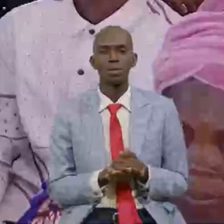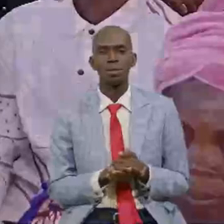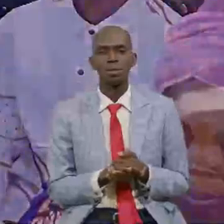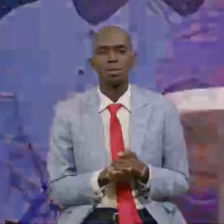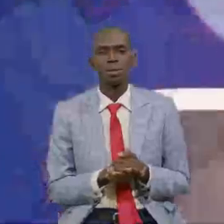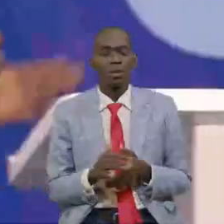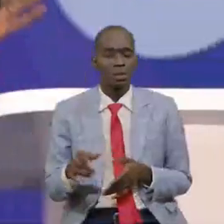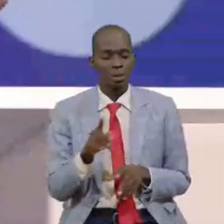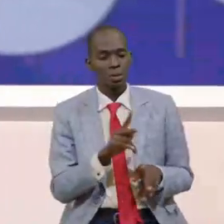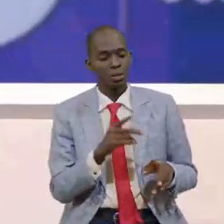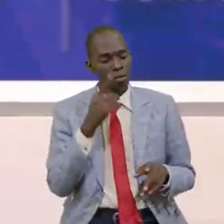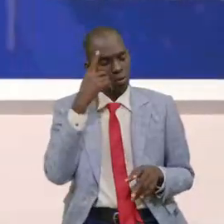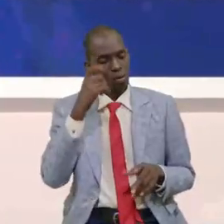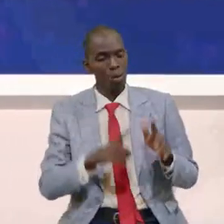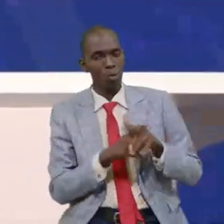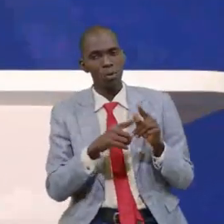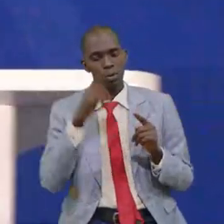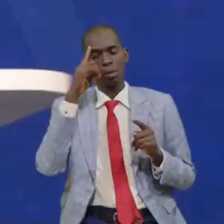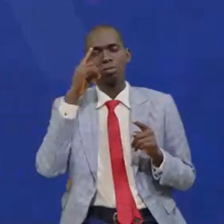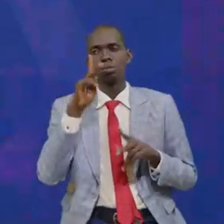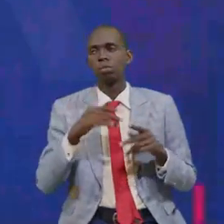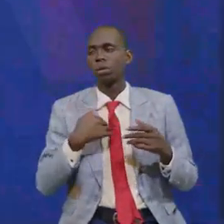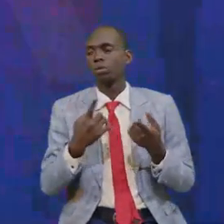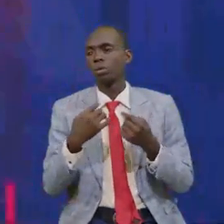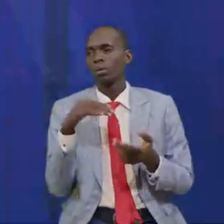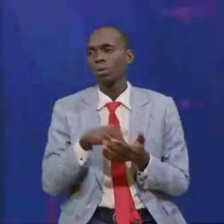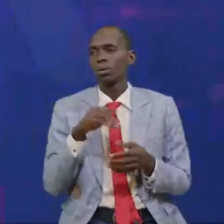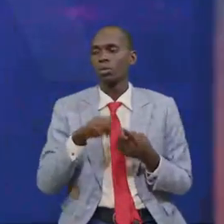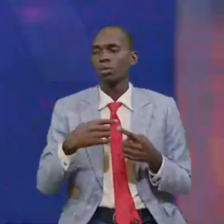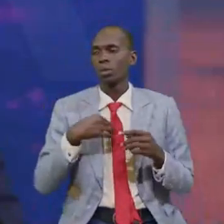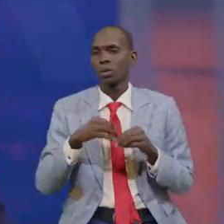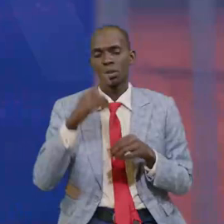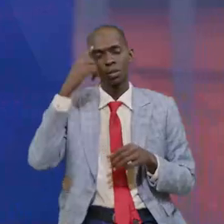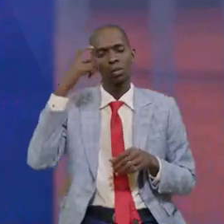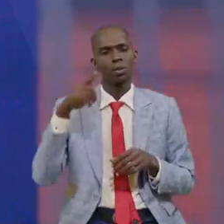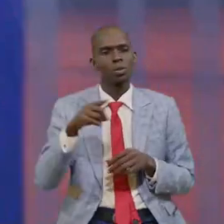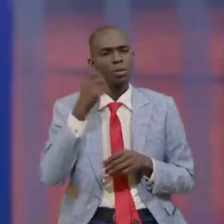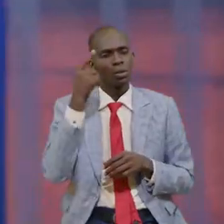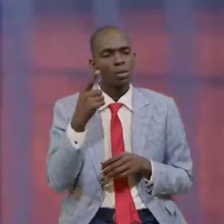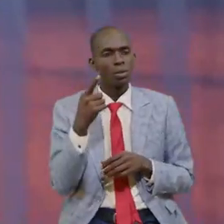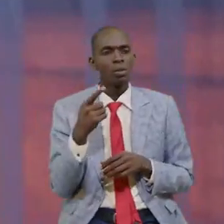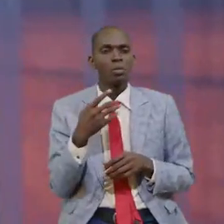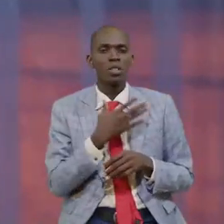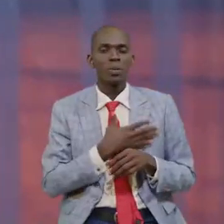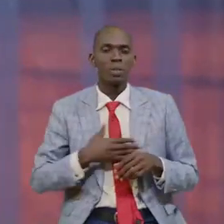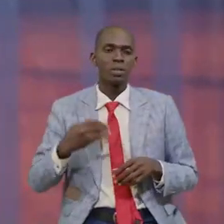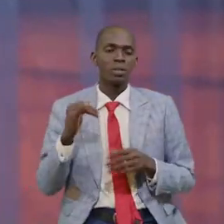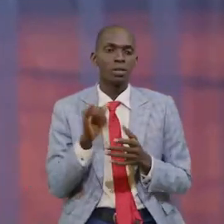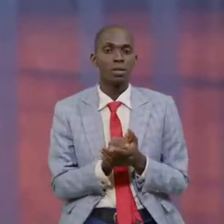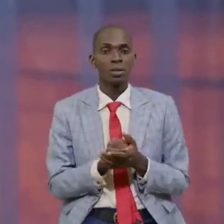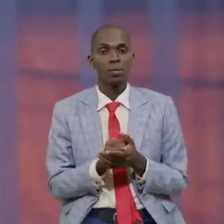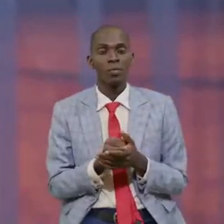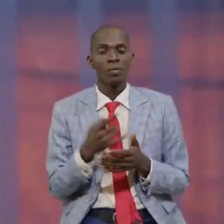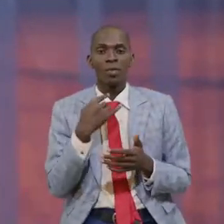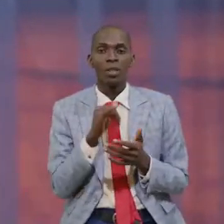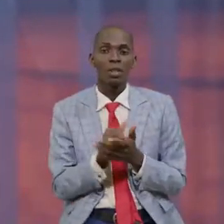Ils viennent dans le rêve. Ah, ils sont venus. Ah, ils sont venus. Tu comprends? C'est quelqu'un assez courageux qui vient dans